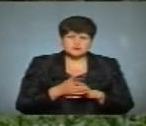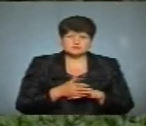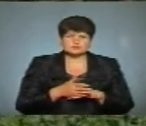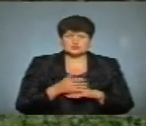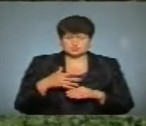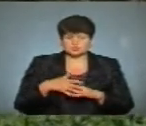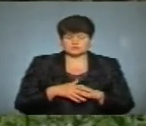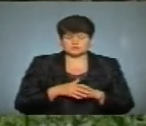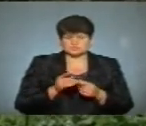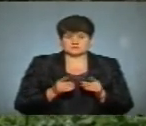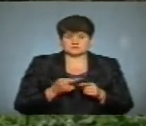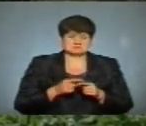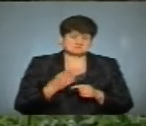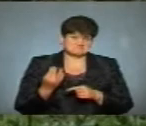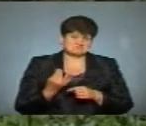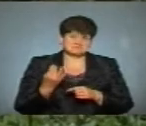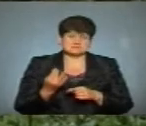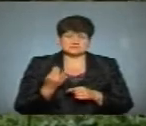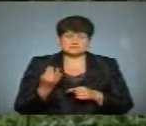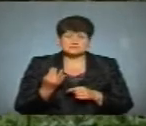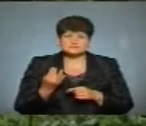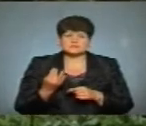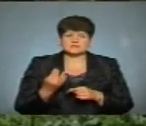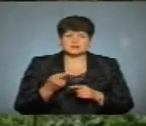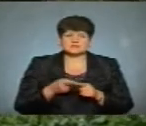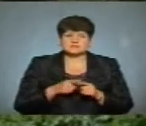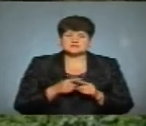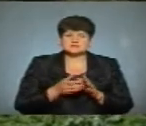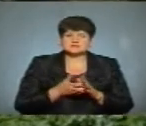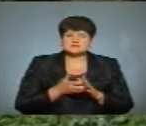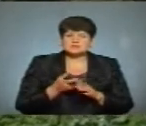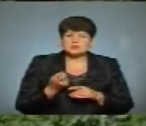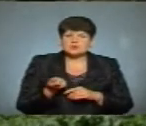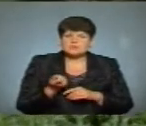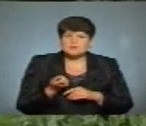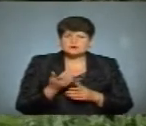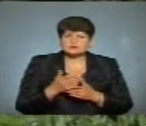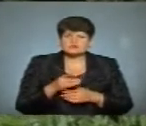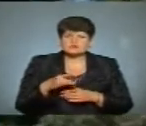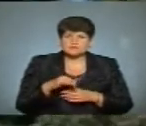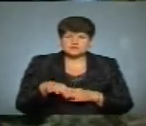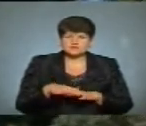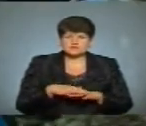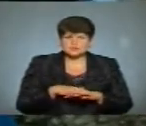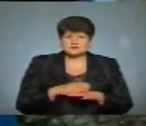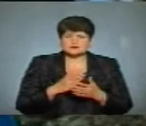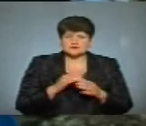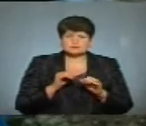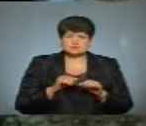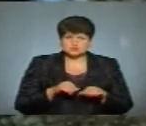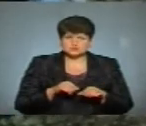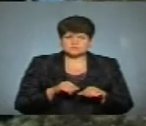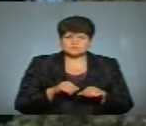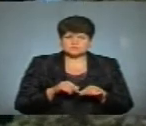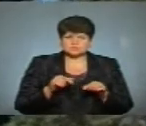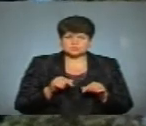насправді цей продукт дуже цікавий. Перш за все, він дефіцитний, його мало на європейських ринках. І є можливість от